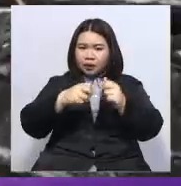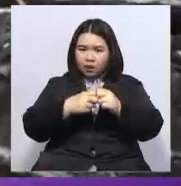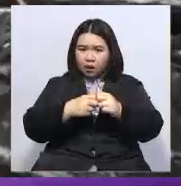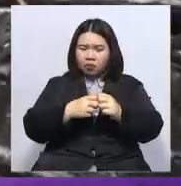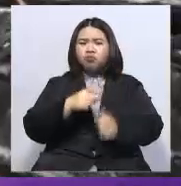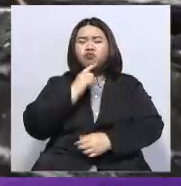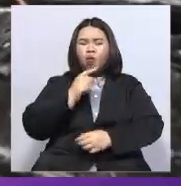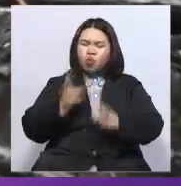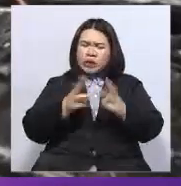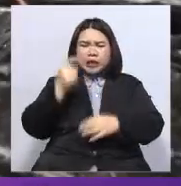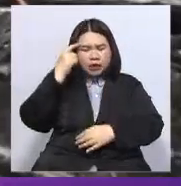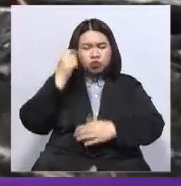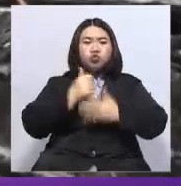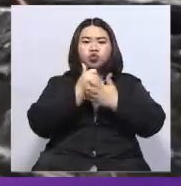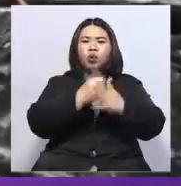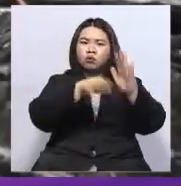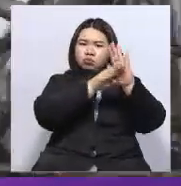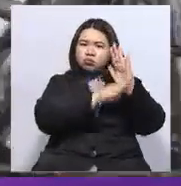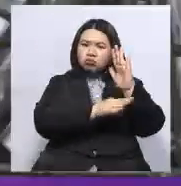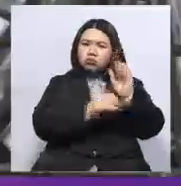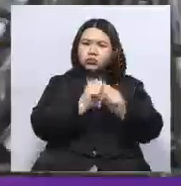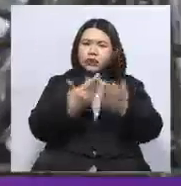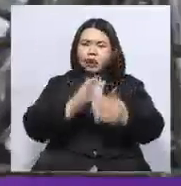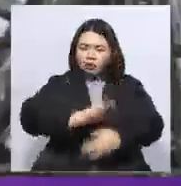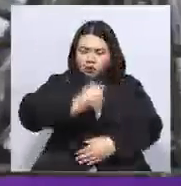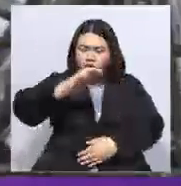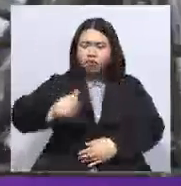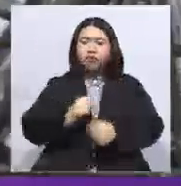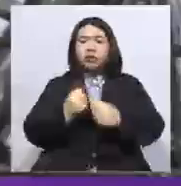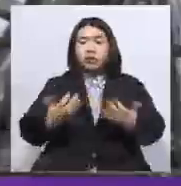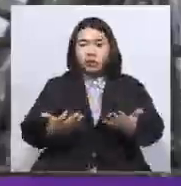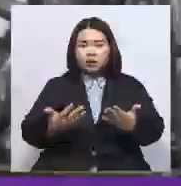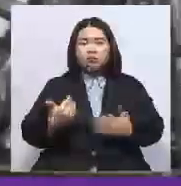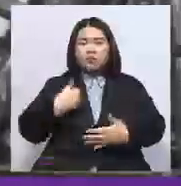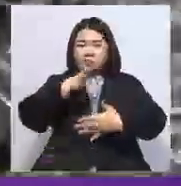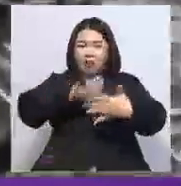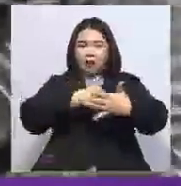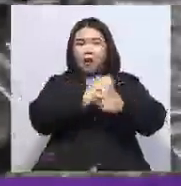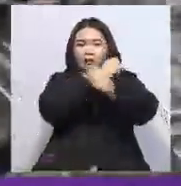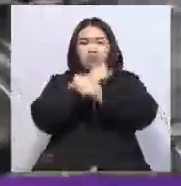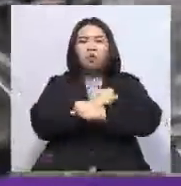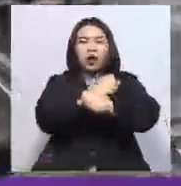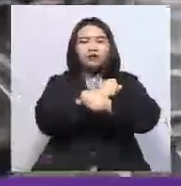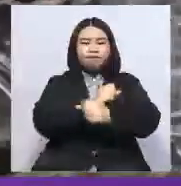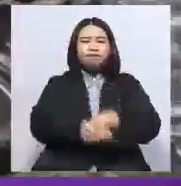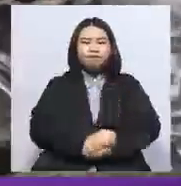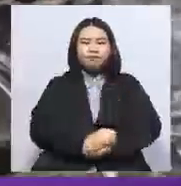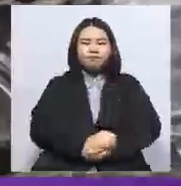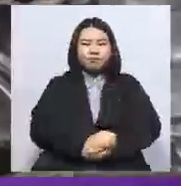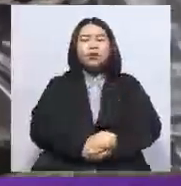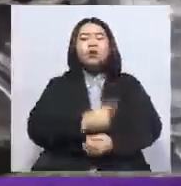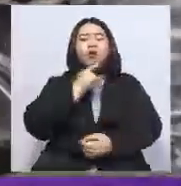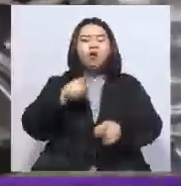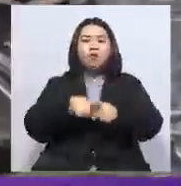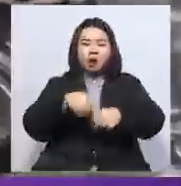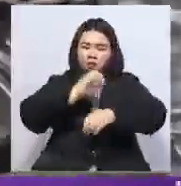การกัดเซาะชายฝั่งการฟื้นฟูเสถียรภาพชายฝั่งด้านมาตรการป้องกันและแก้ไขปัญหาการกัดเซาะชายฝั่งก็มีเช่น